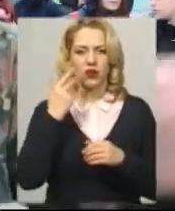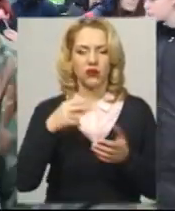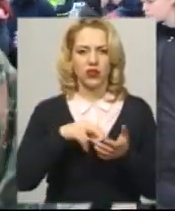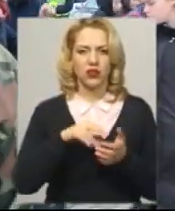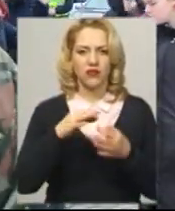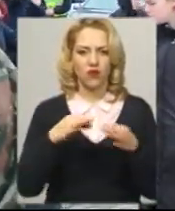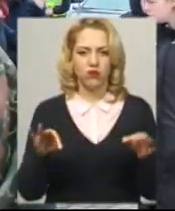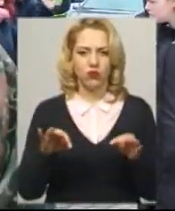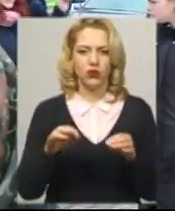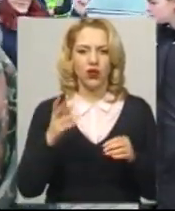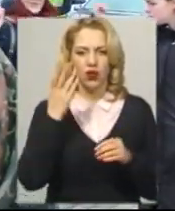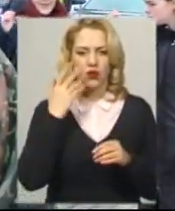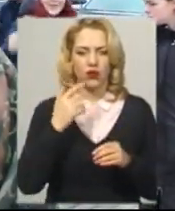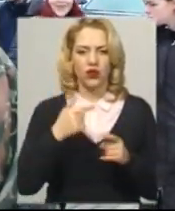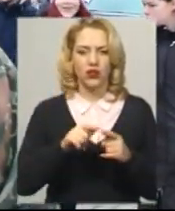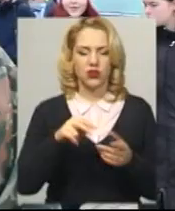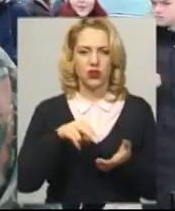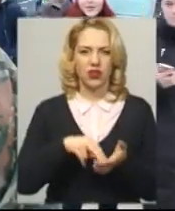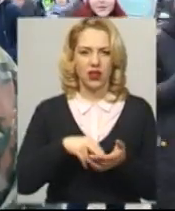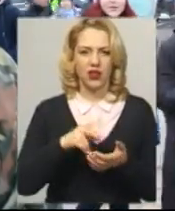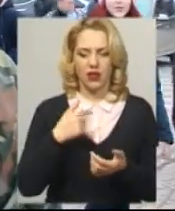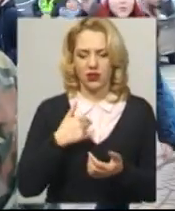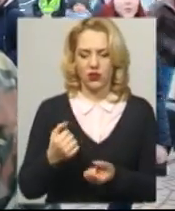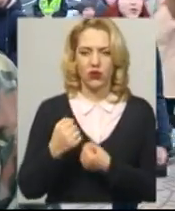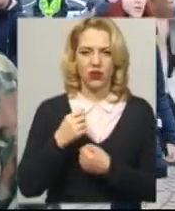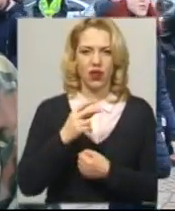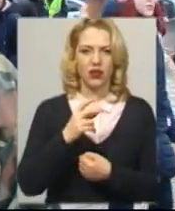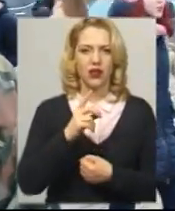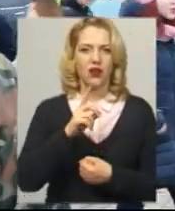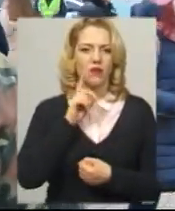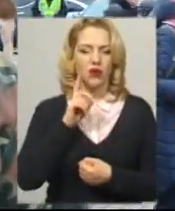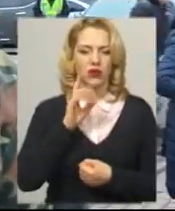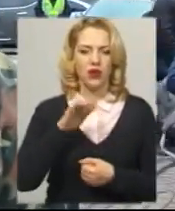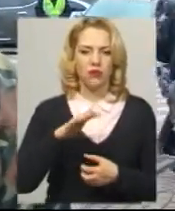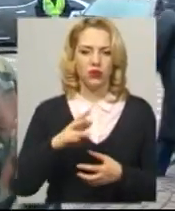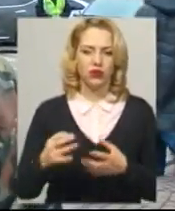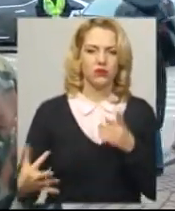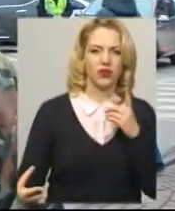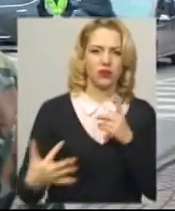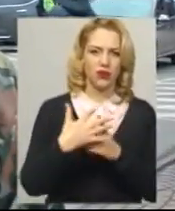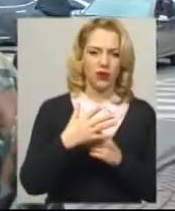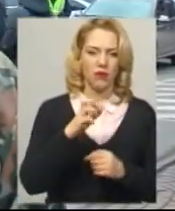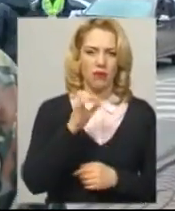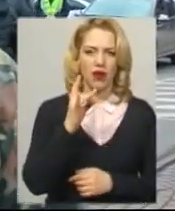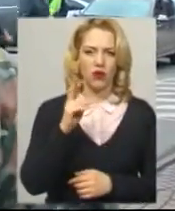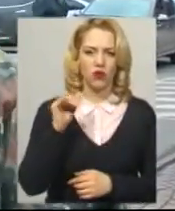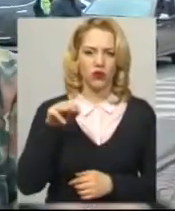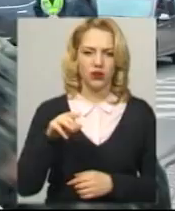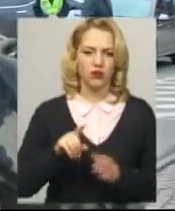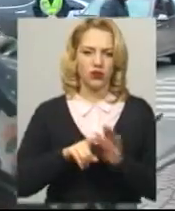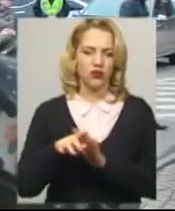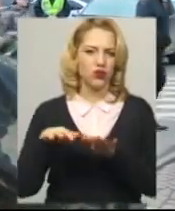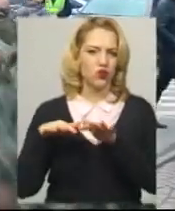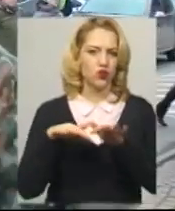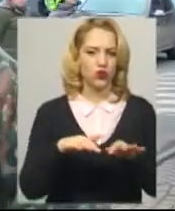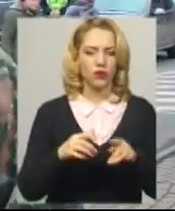напроти, у нас стояли кадети, стояли, а потім замість кадетів різко кинувся в Беркут і почався штурм. І з тої